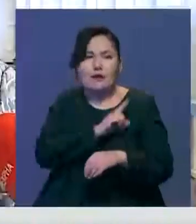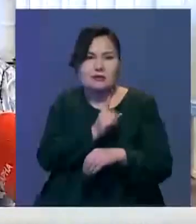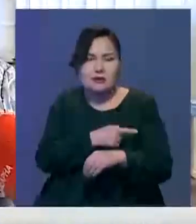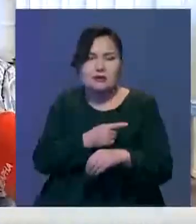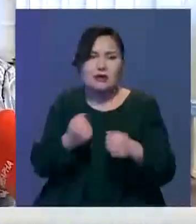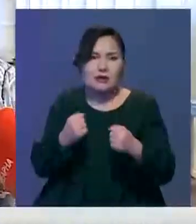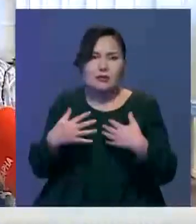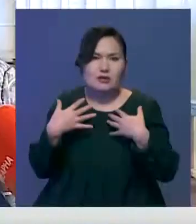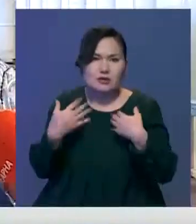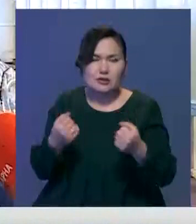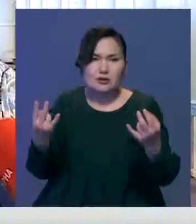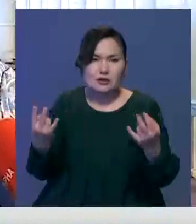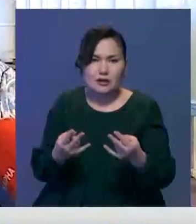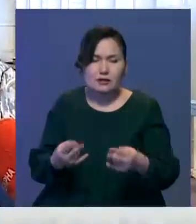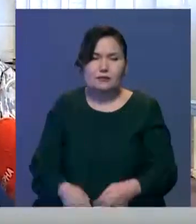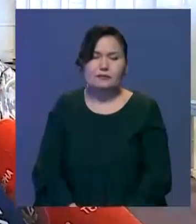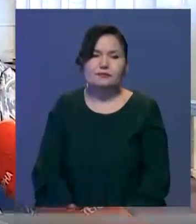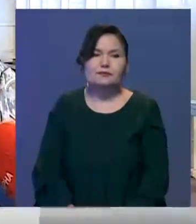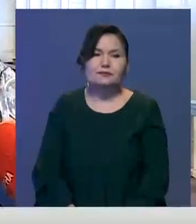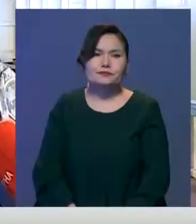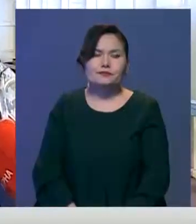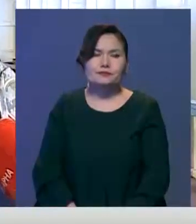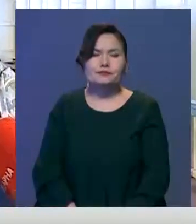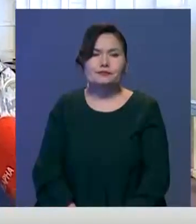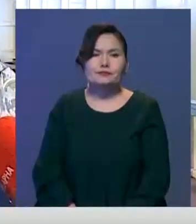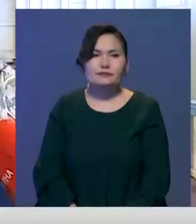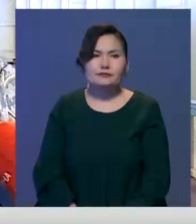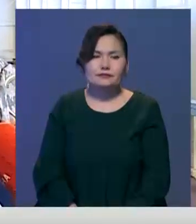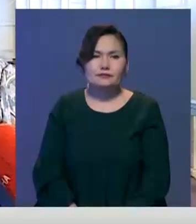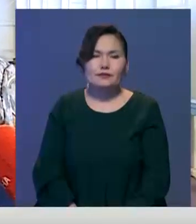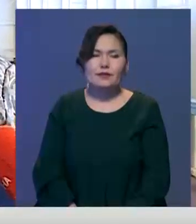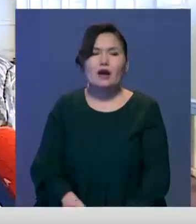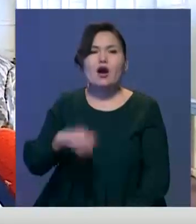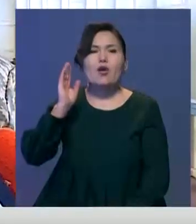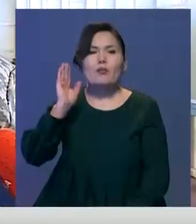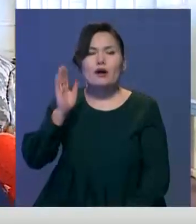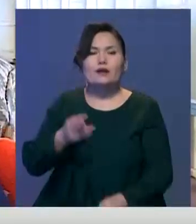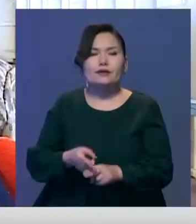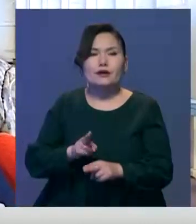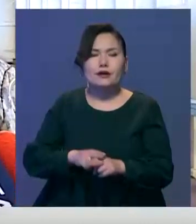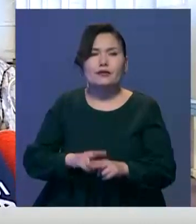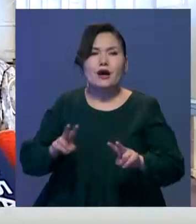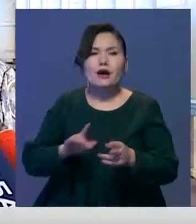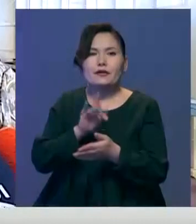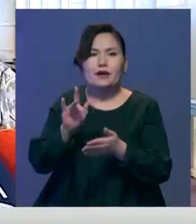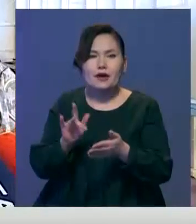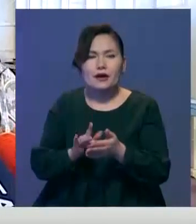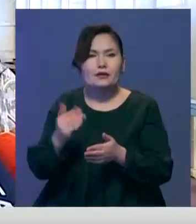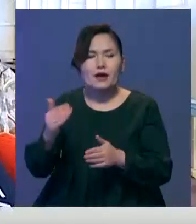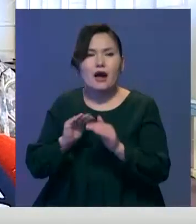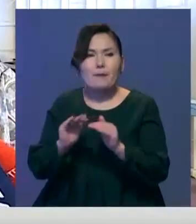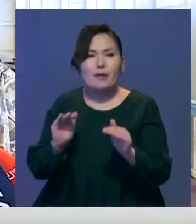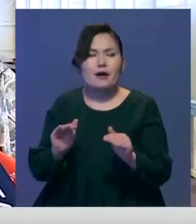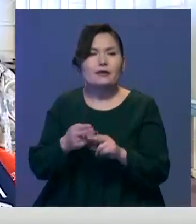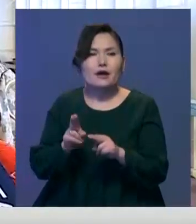керек. Планируем взять под патронаж непосредственно данные детей. Болашақта СОС Астана балалар ауылының